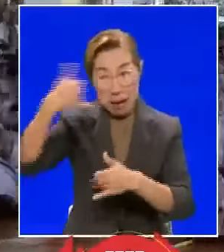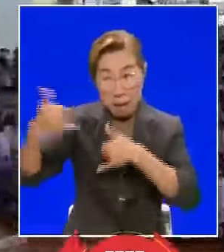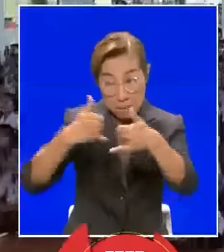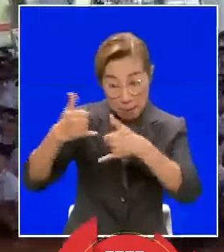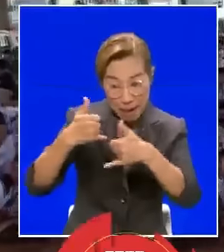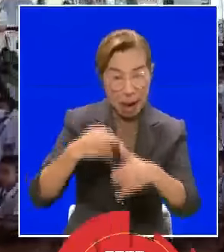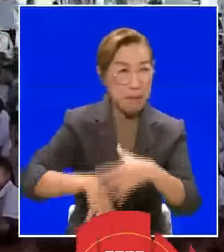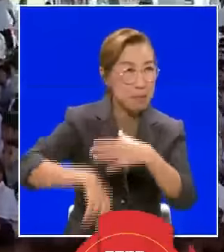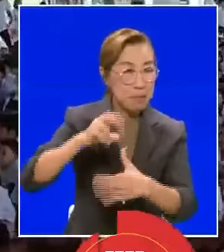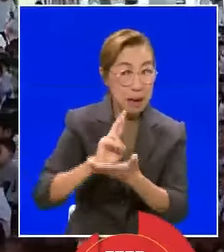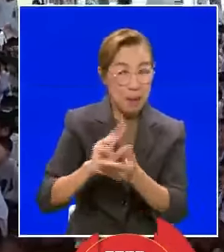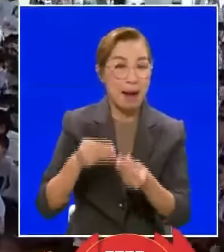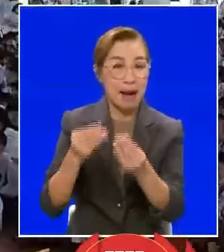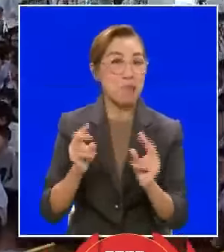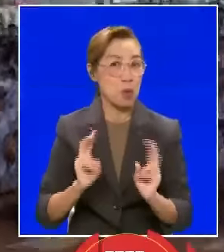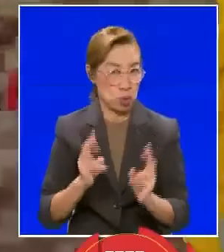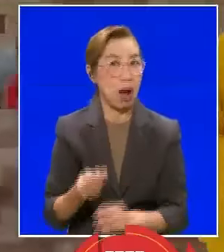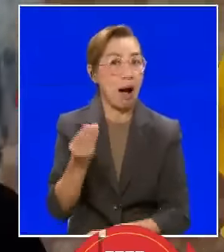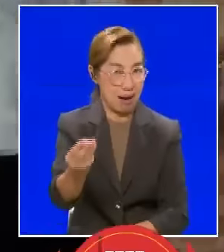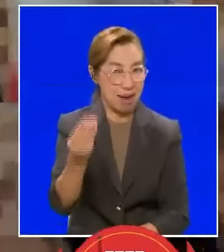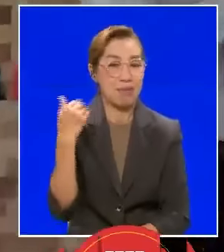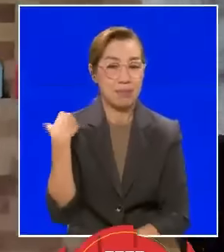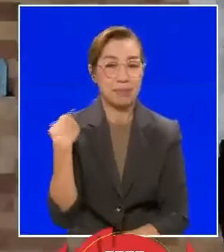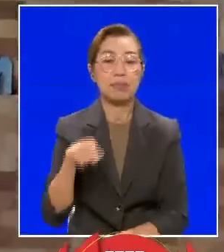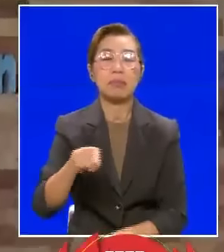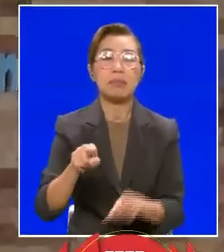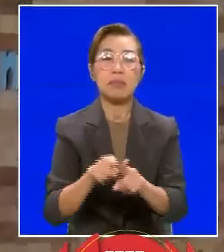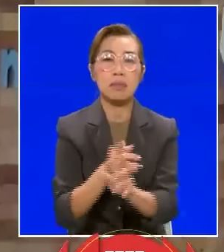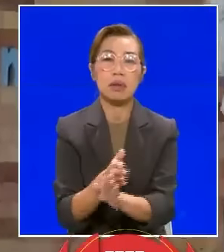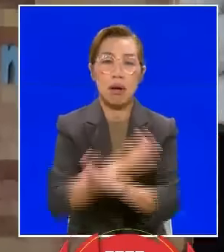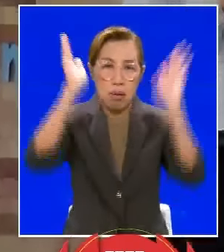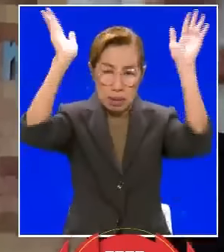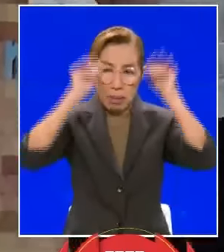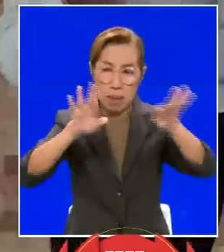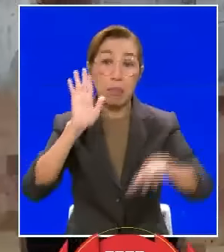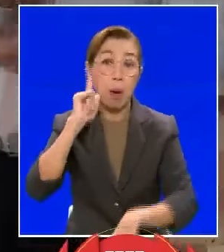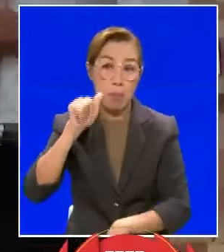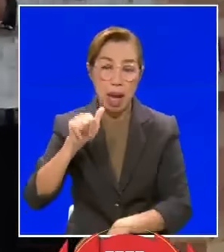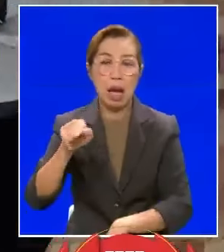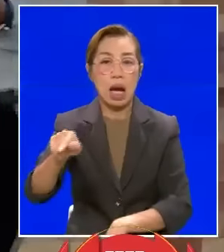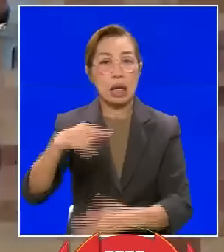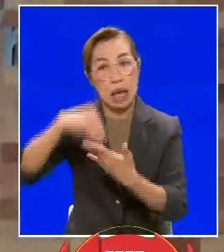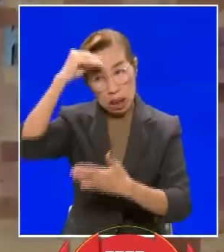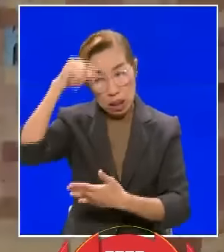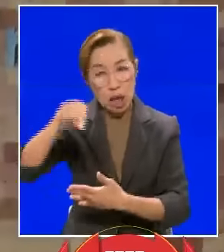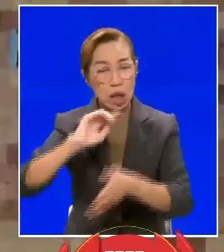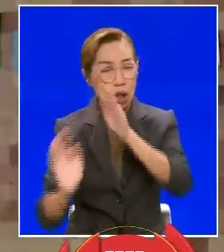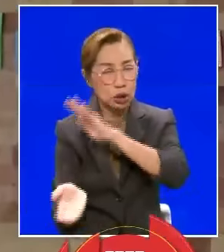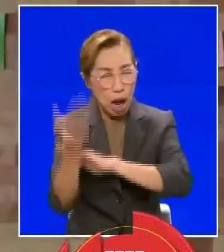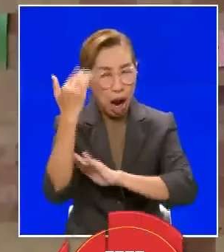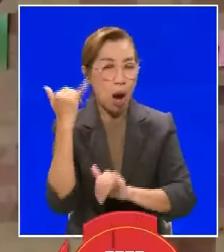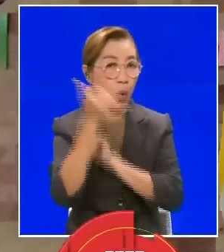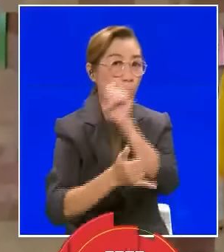ะราคาหลายตังค์นะท่านผู้ชมก็มีการประชาสัมพันธ์นะครับนักเรียนผู้ปกครองมากันแต่เช้าเลย400คนจากทั้ง